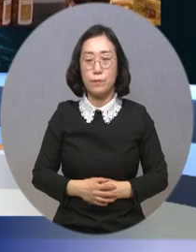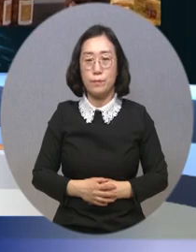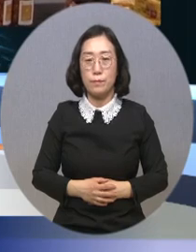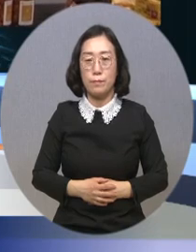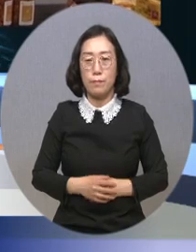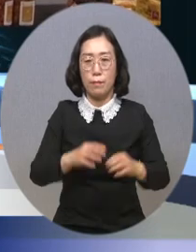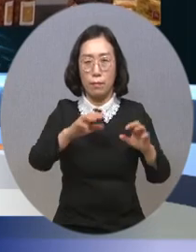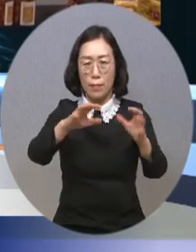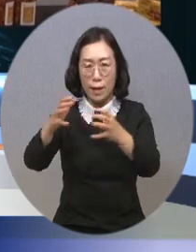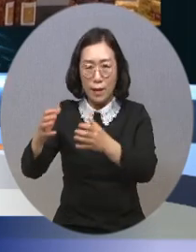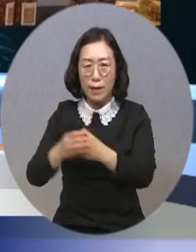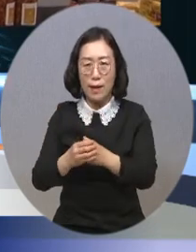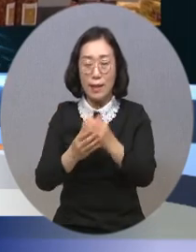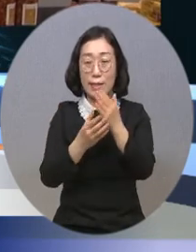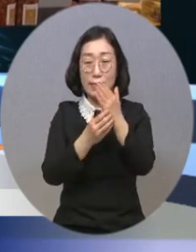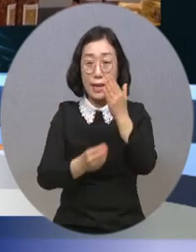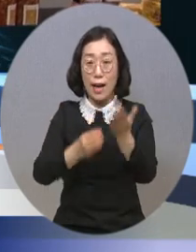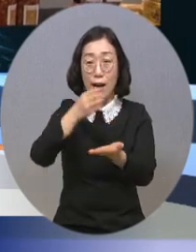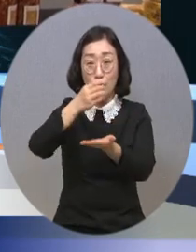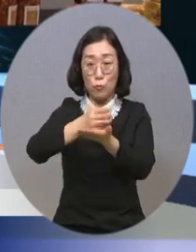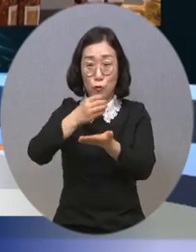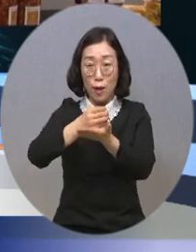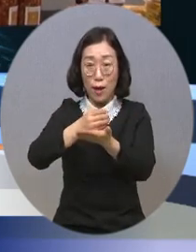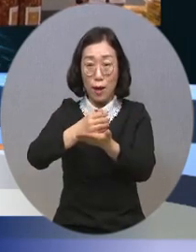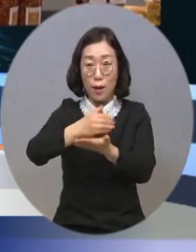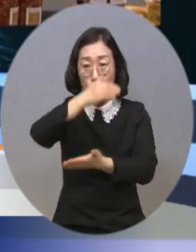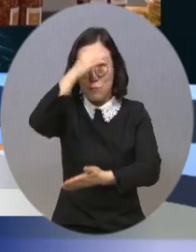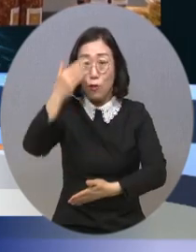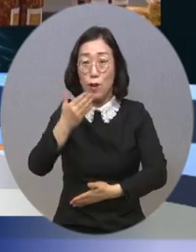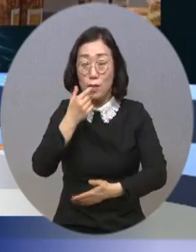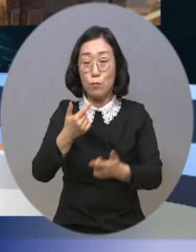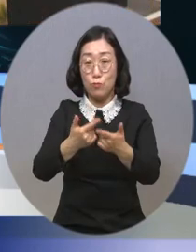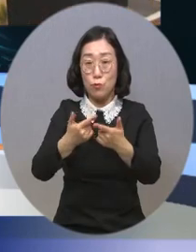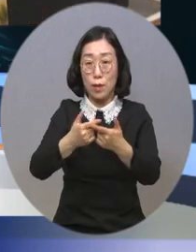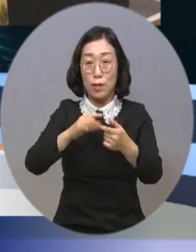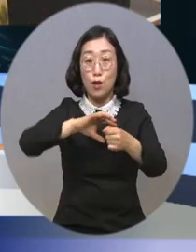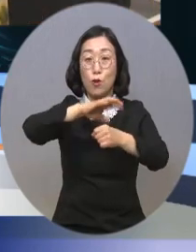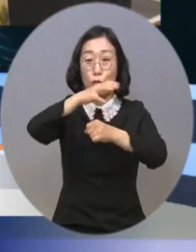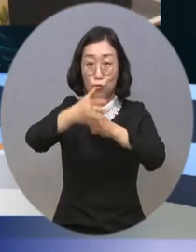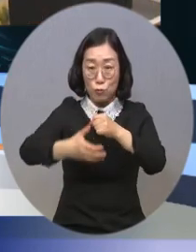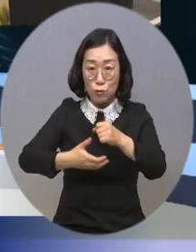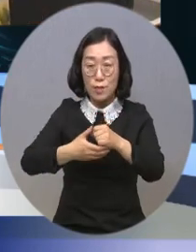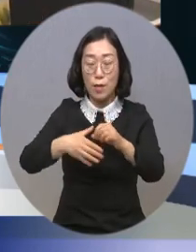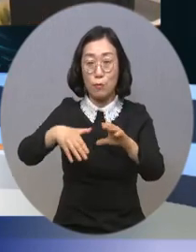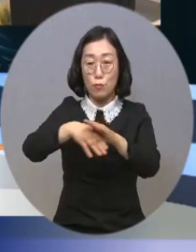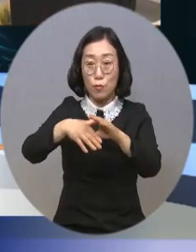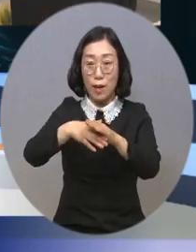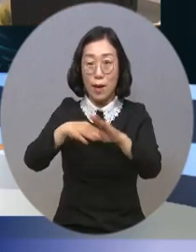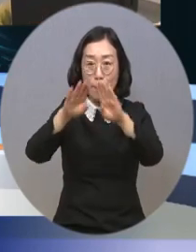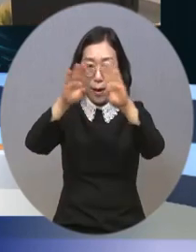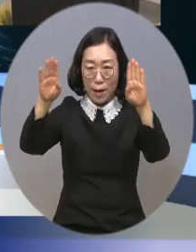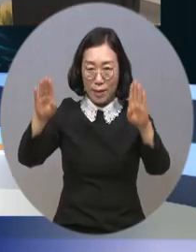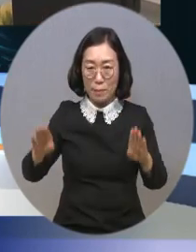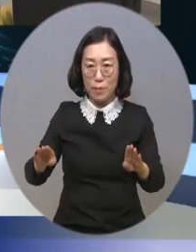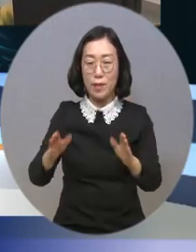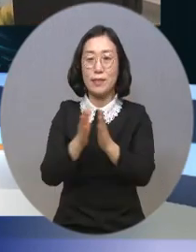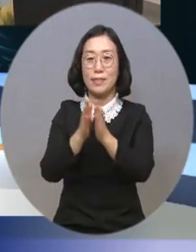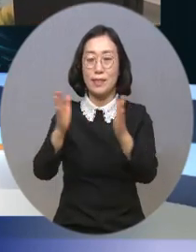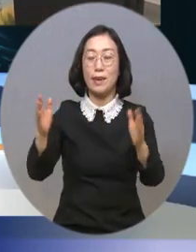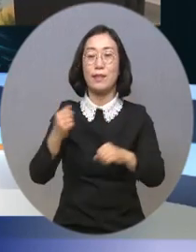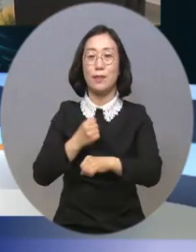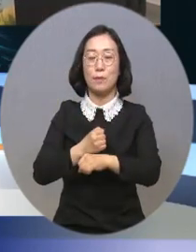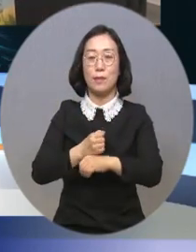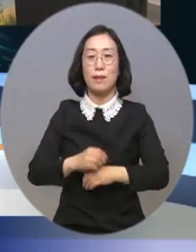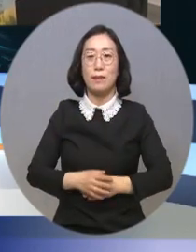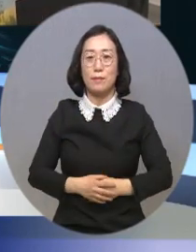여러 나라의 차 문화를 엿볼 수 있는 2022 부산 국제 차 문화 산업전이 열렸습니다. 보도에 황병양